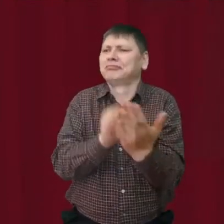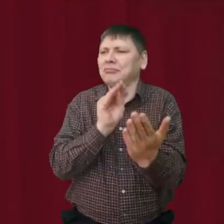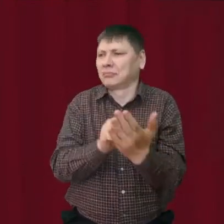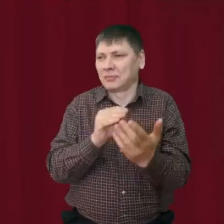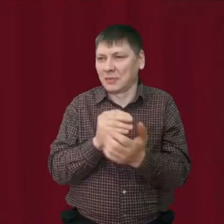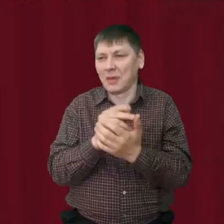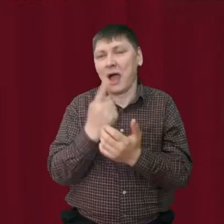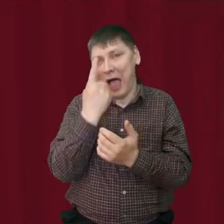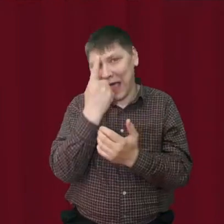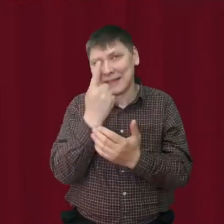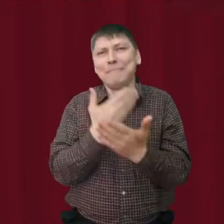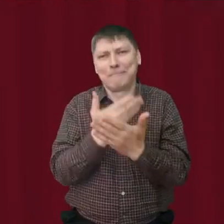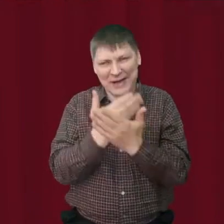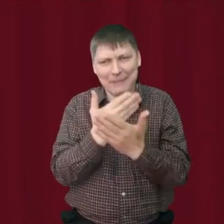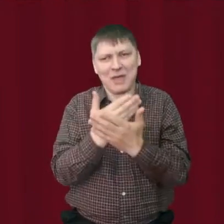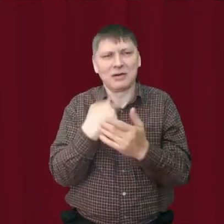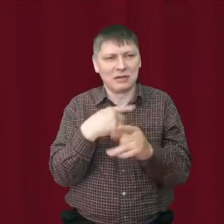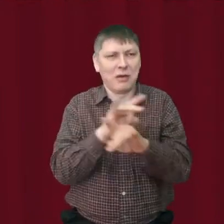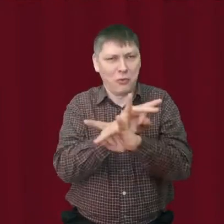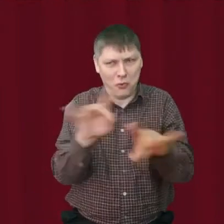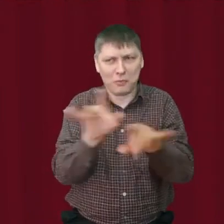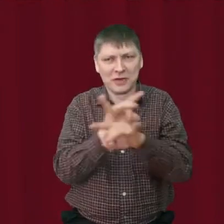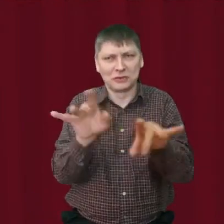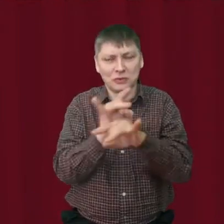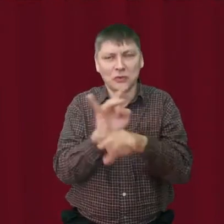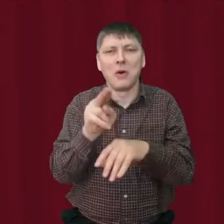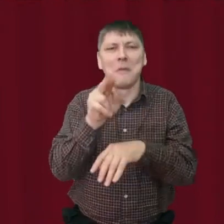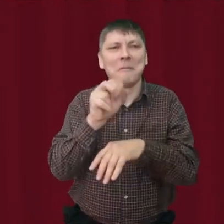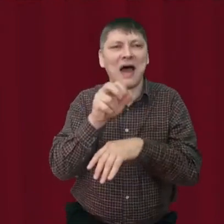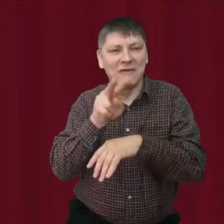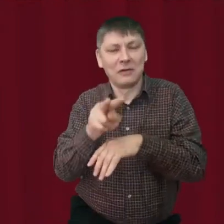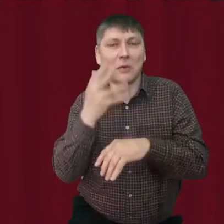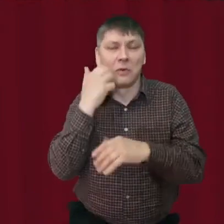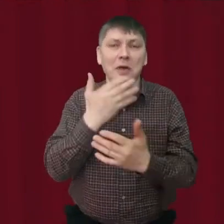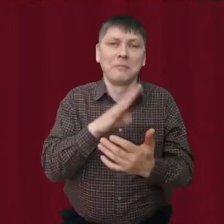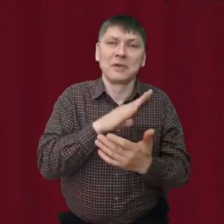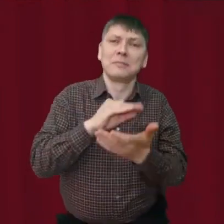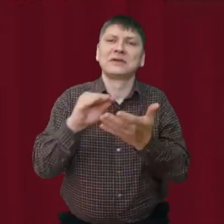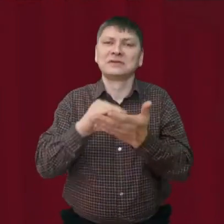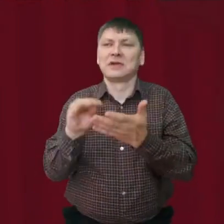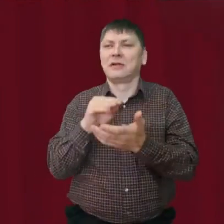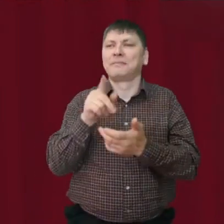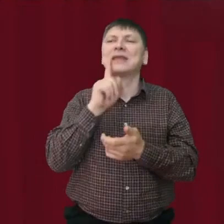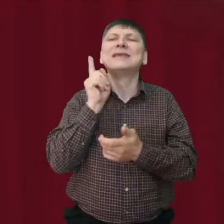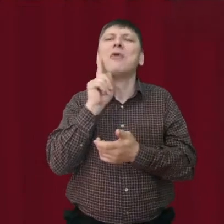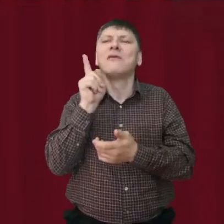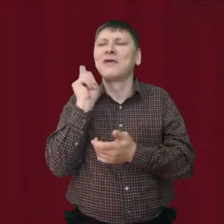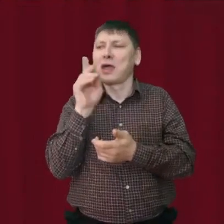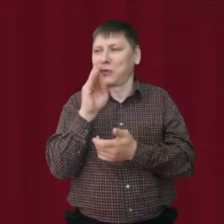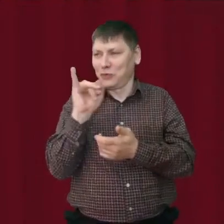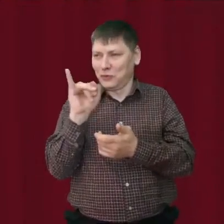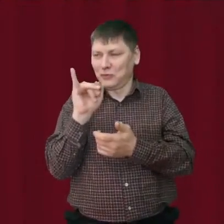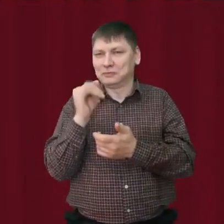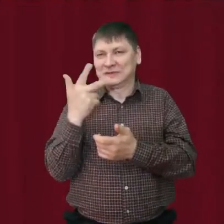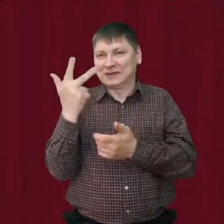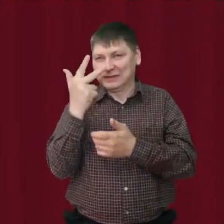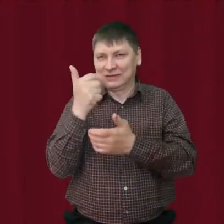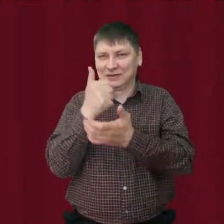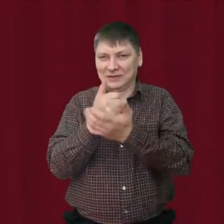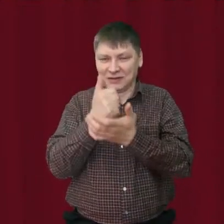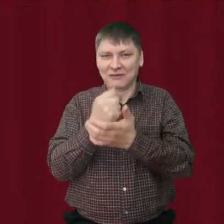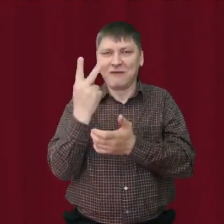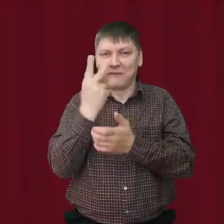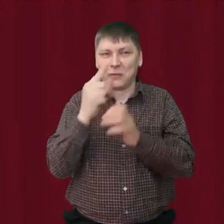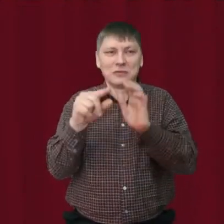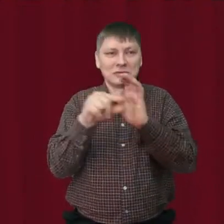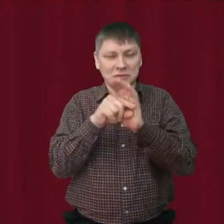из таких примеров, где оно используется в Священном Писании. Апостол Павел, когда он писал второе послание к Тимофею, там в 3 главе, во 2